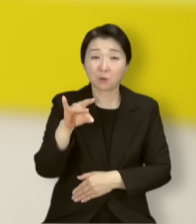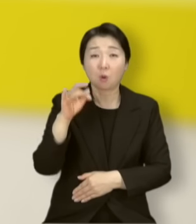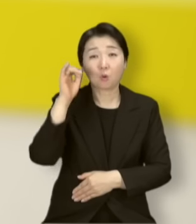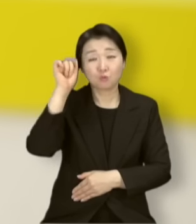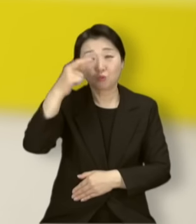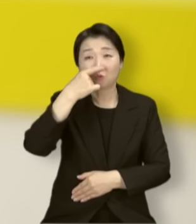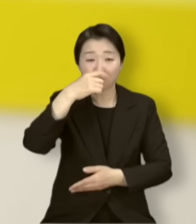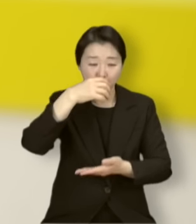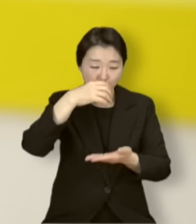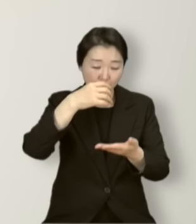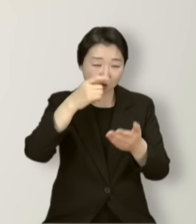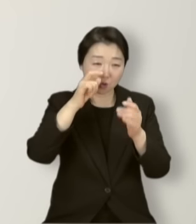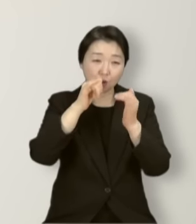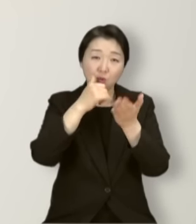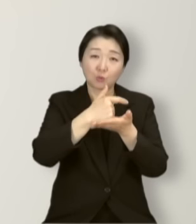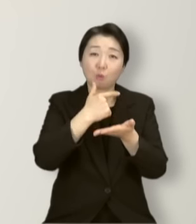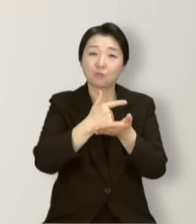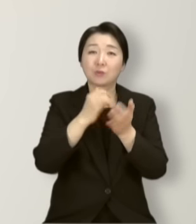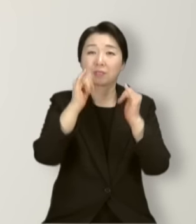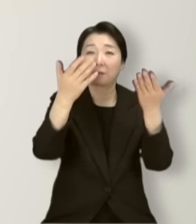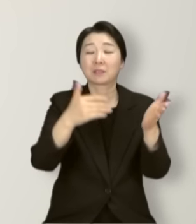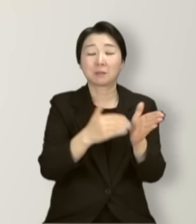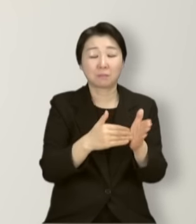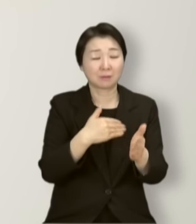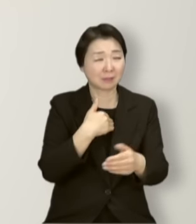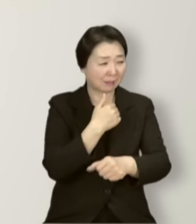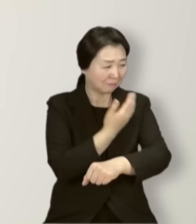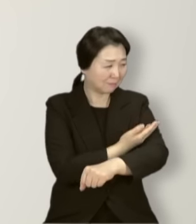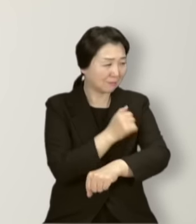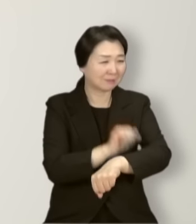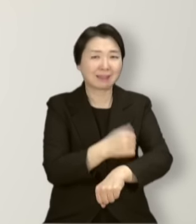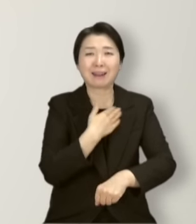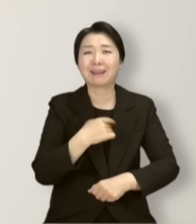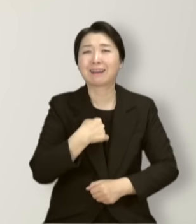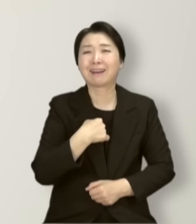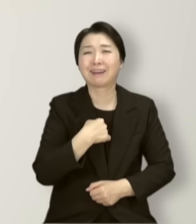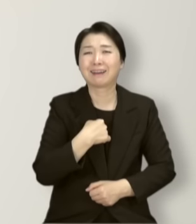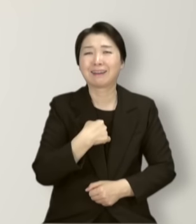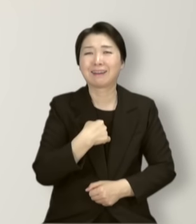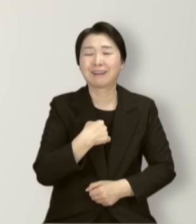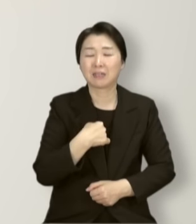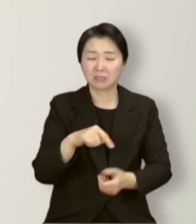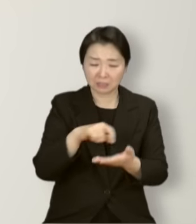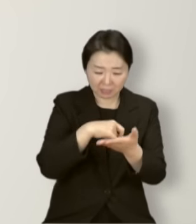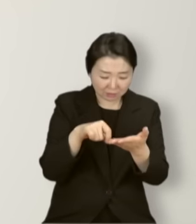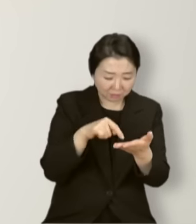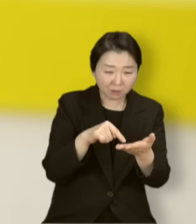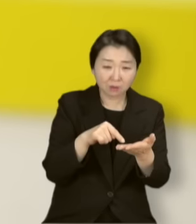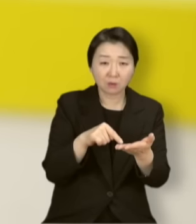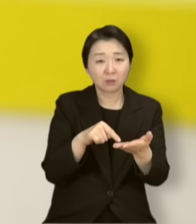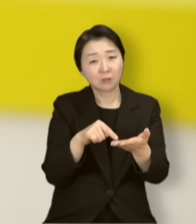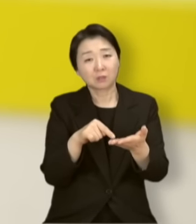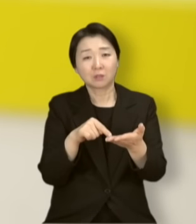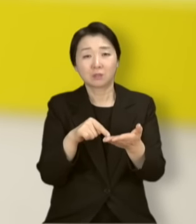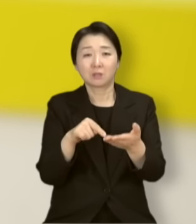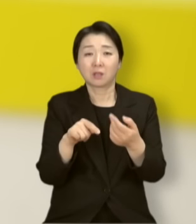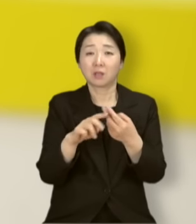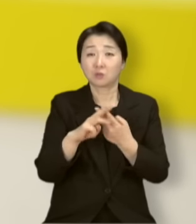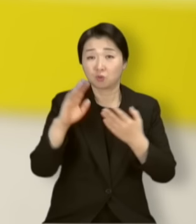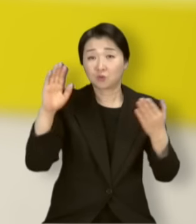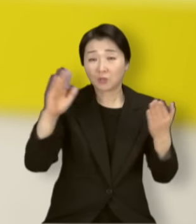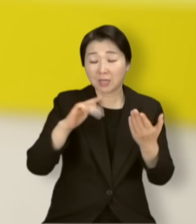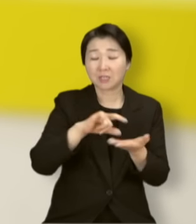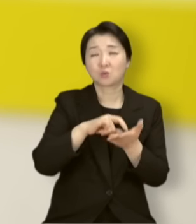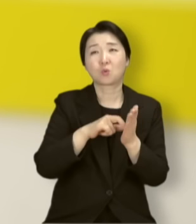논문을 받았는데 네. 제가 제 실력을 알거든요. 겸손하십니다. 제가 진짜 그래요. 제가 네. 써놓으면 네.